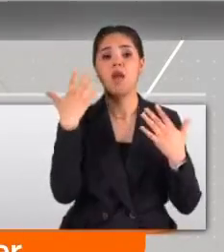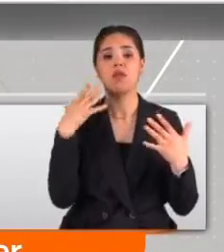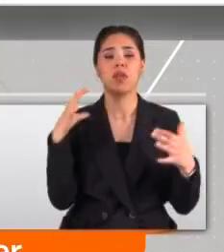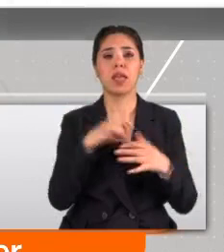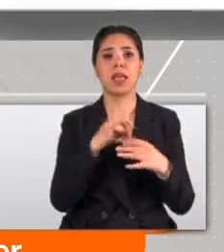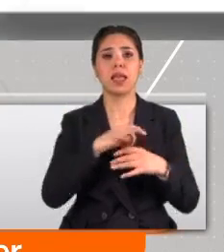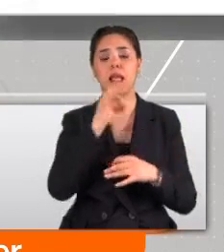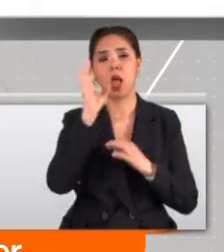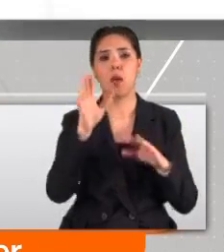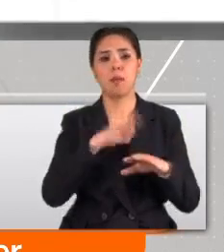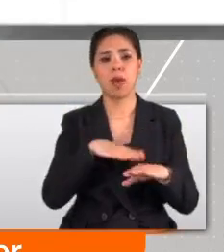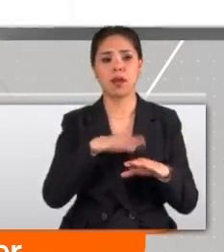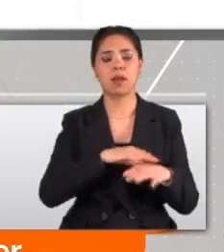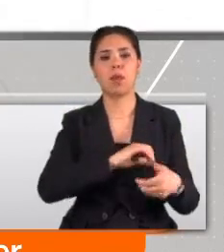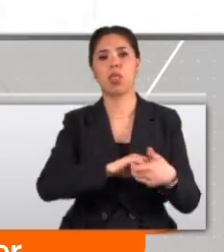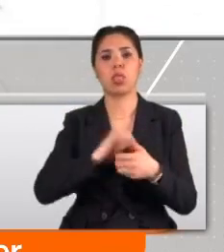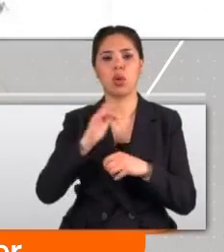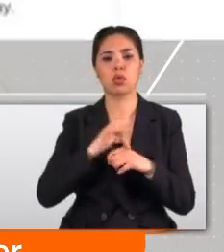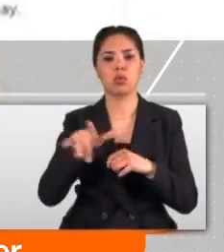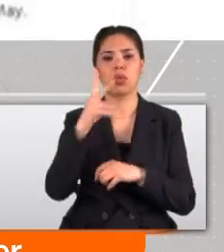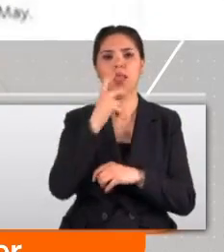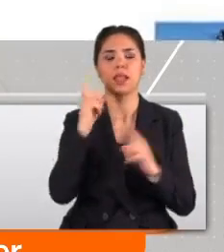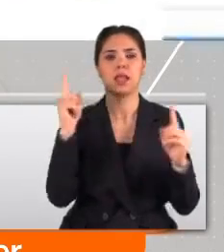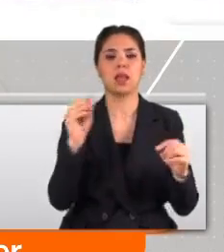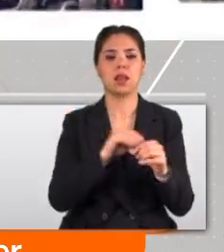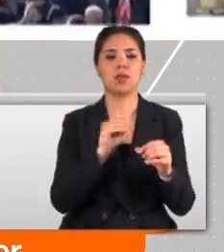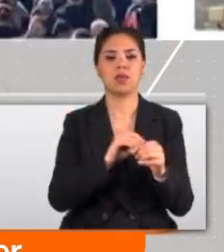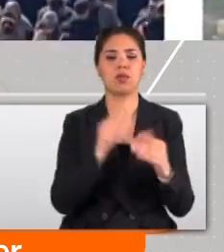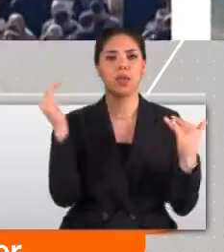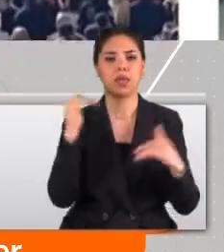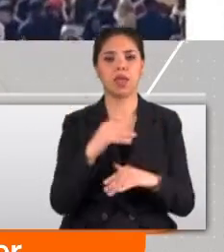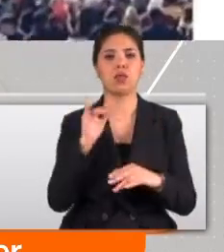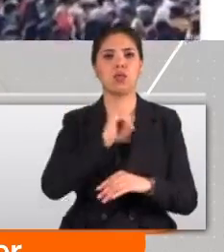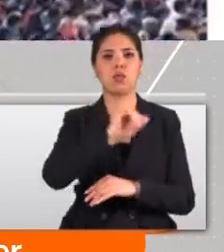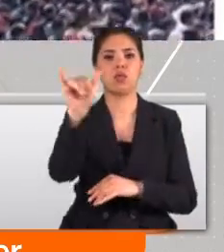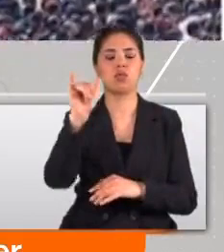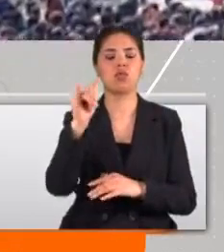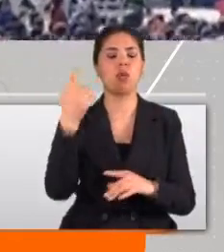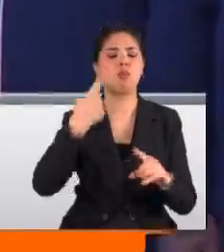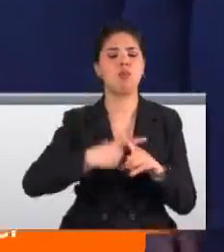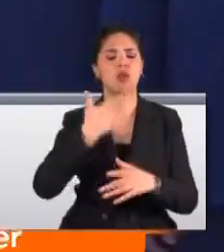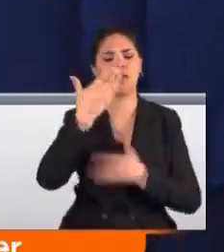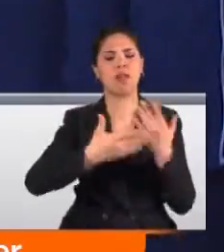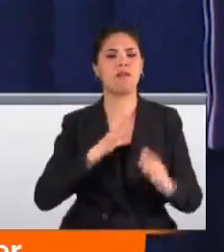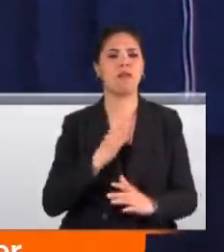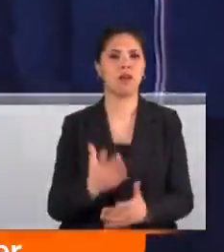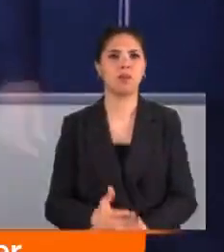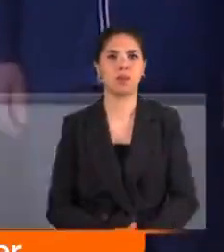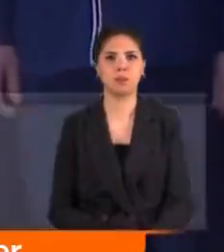ve Pakistan gibi dost ülkelerde 2 yıl içinde envantere girecek uçaktan övgüyle bahsetti.